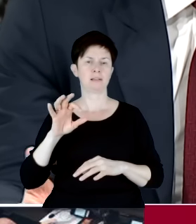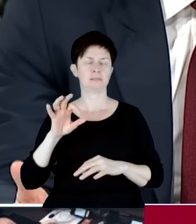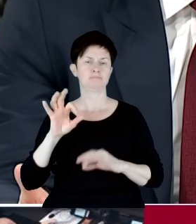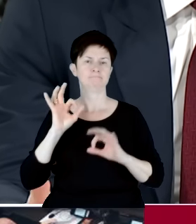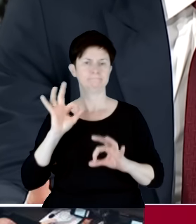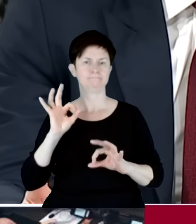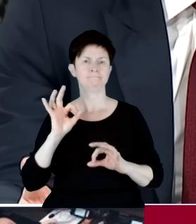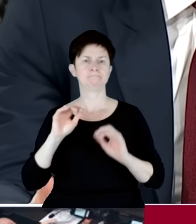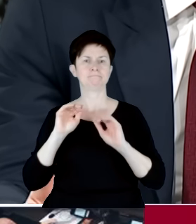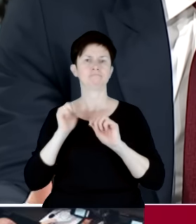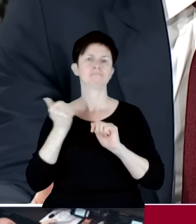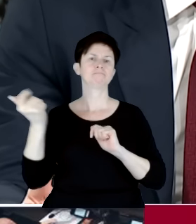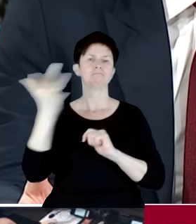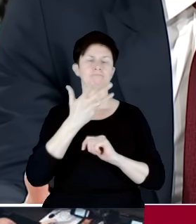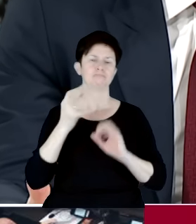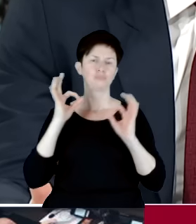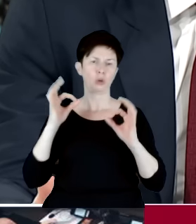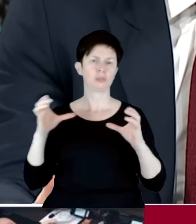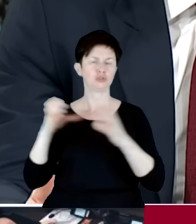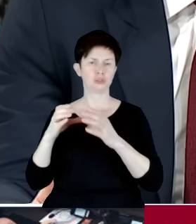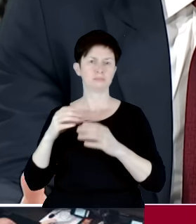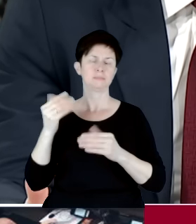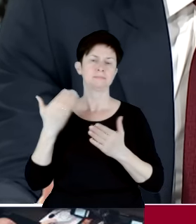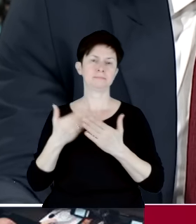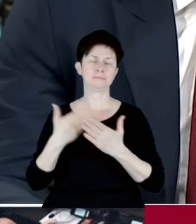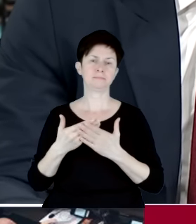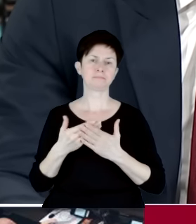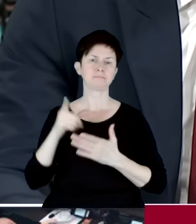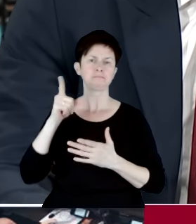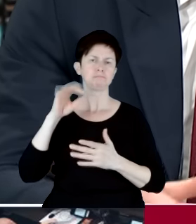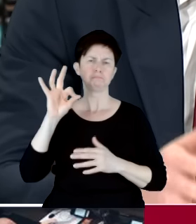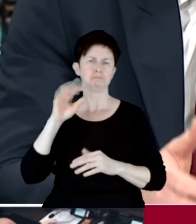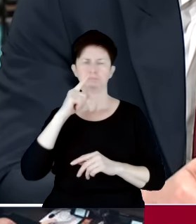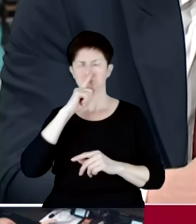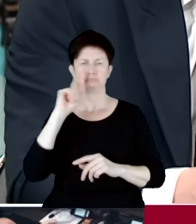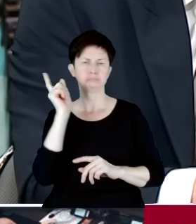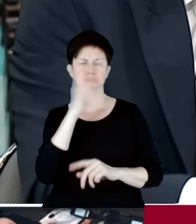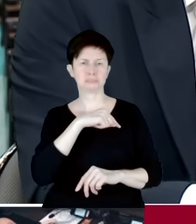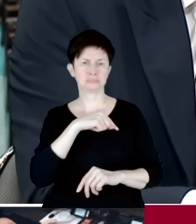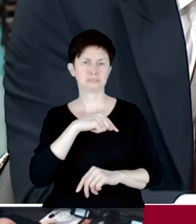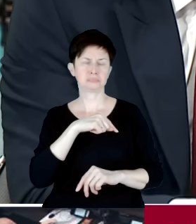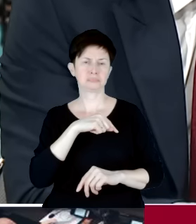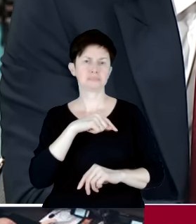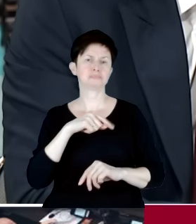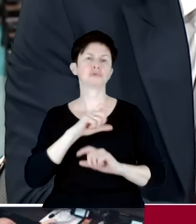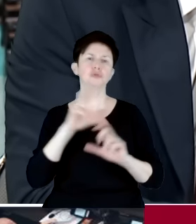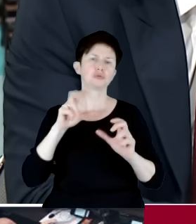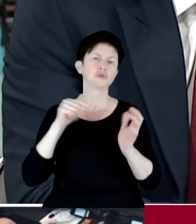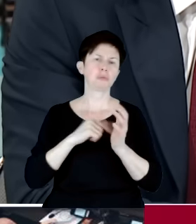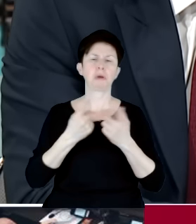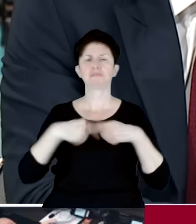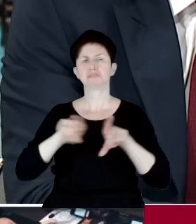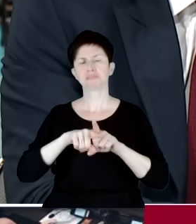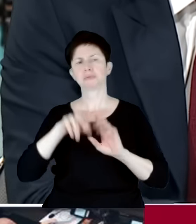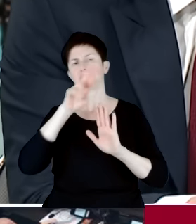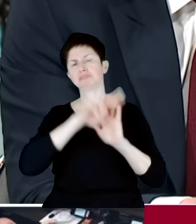i być może jest tak, że elektoratowi Platformy Obywatelskiej nie zależy na tym, żeby Platforma realizowała obietnice, które jej lider składa w